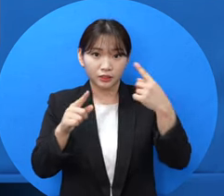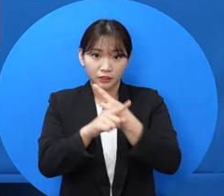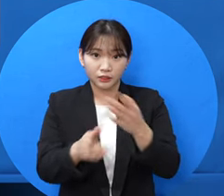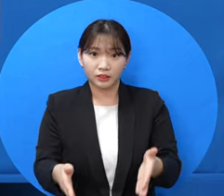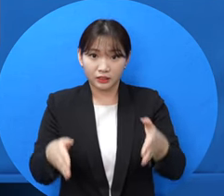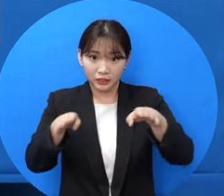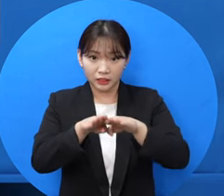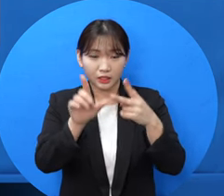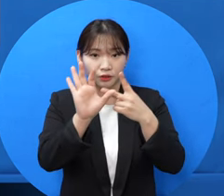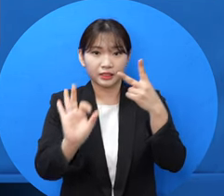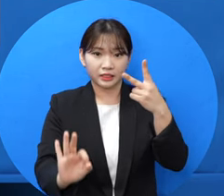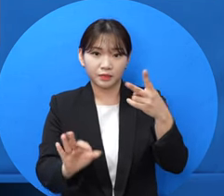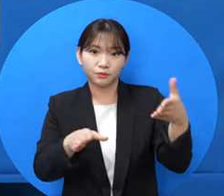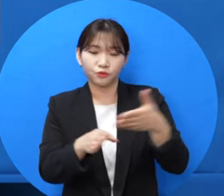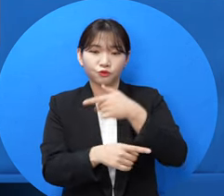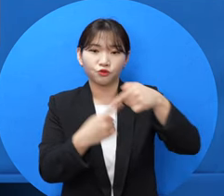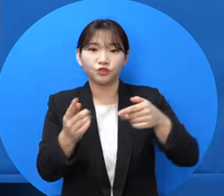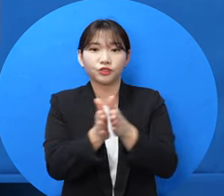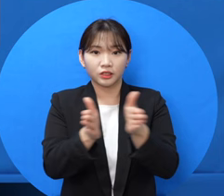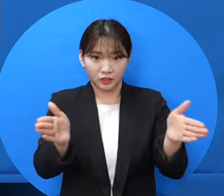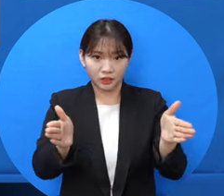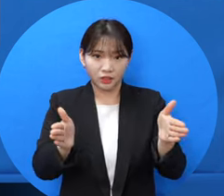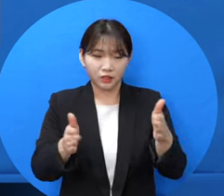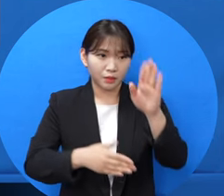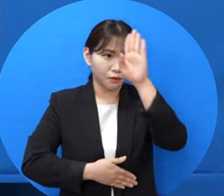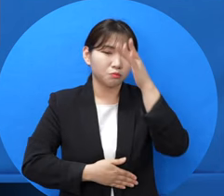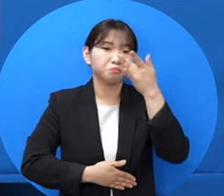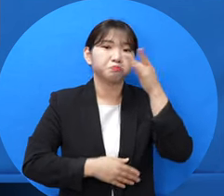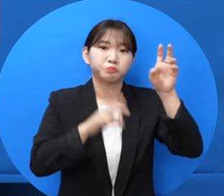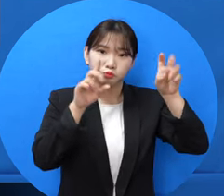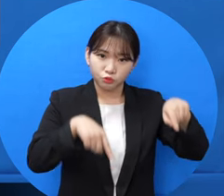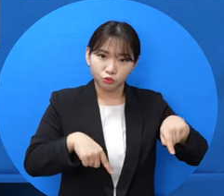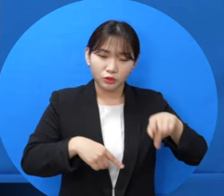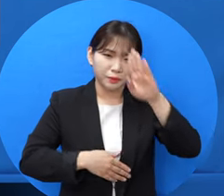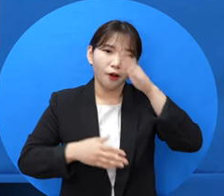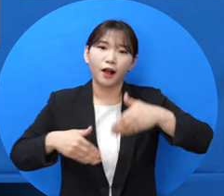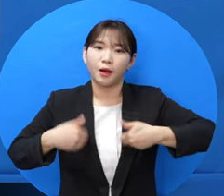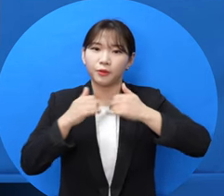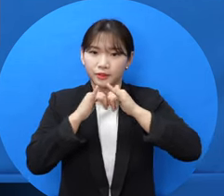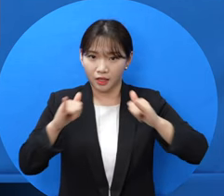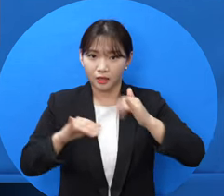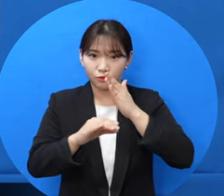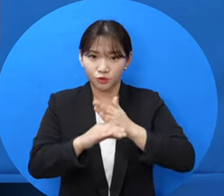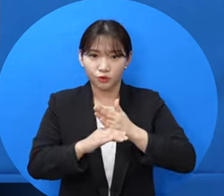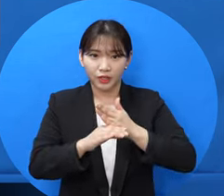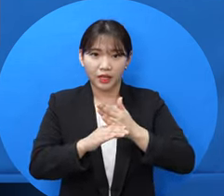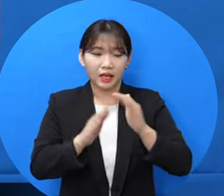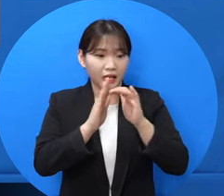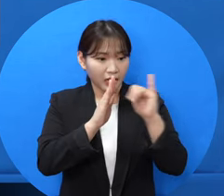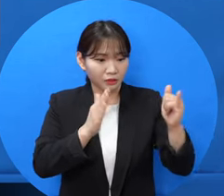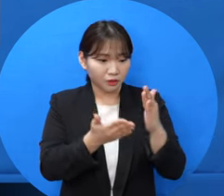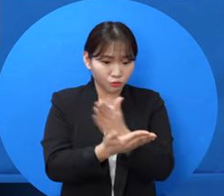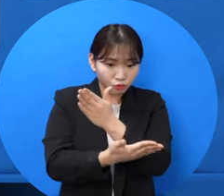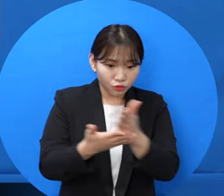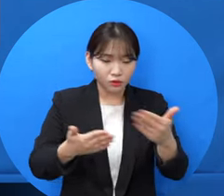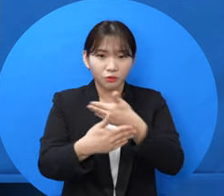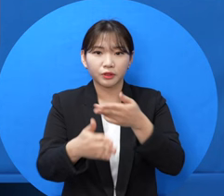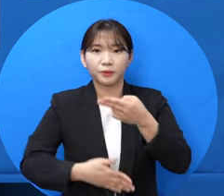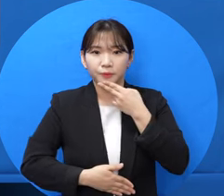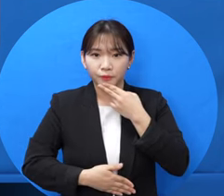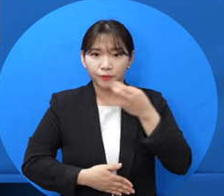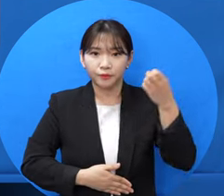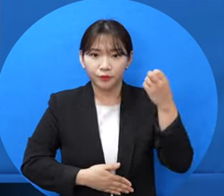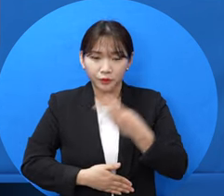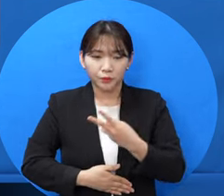격리 치료 신설은 2월 10일부터 운영되며 무 중상 병증 환자 중에 동고 가족과 불 된 공간이